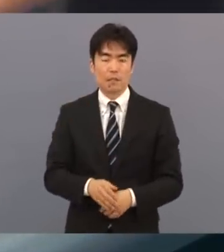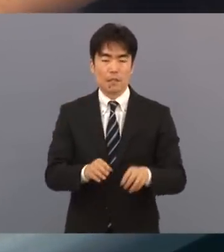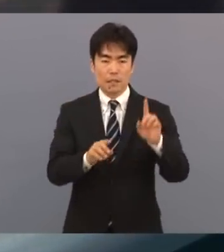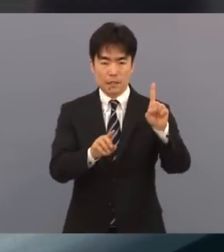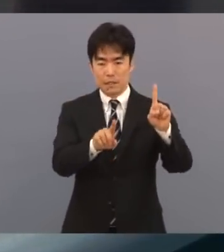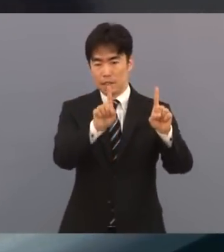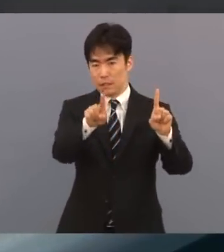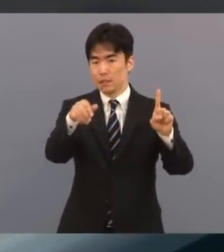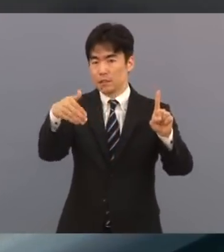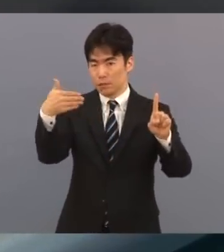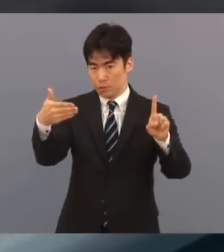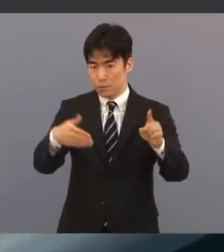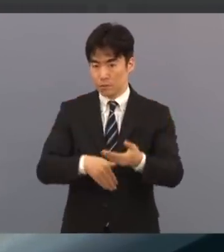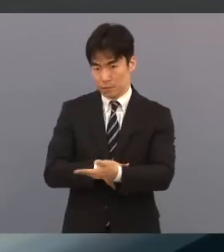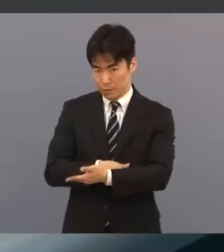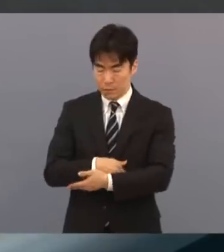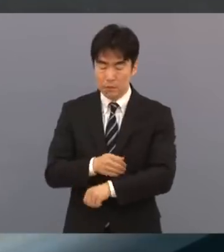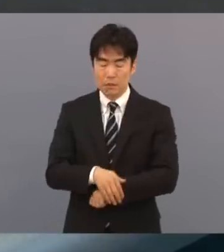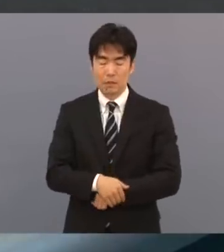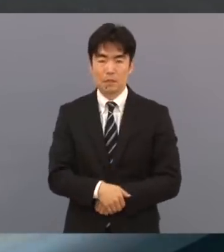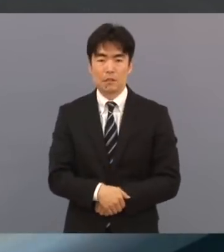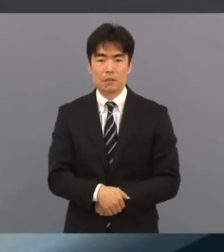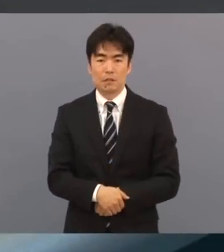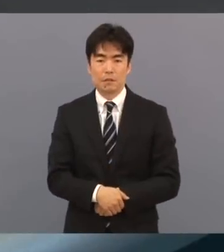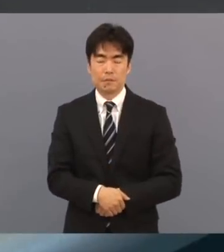119番です。